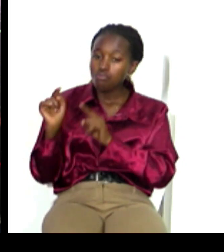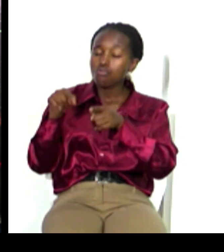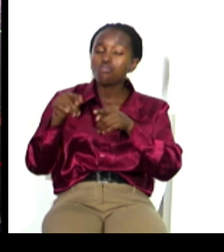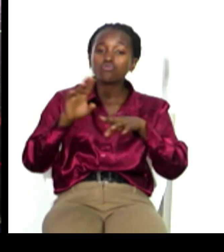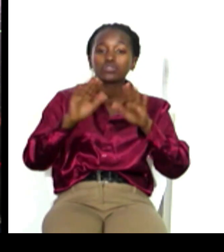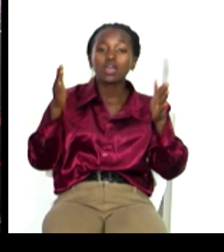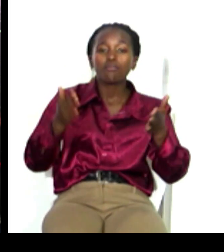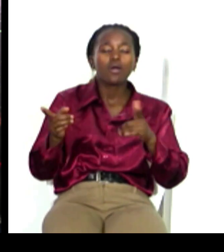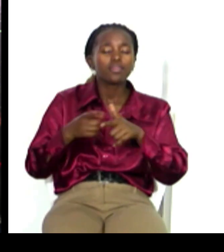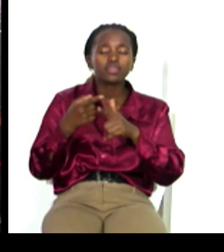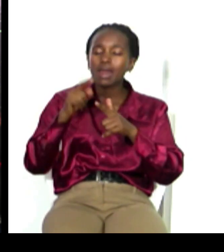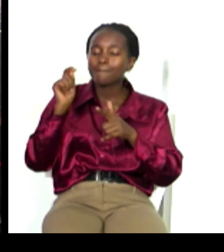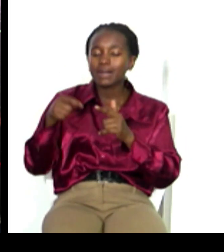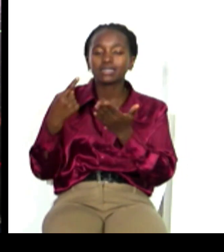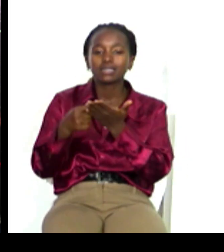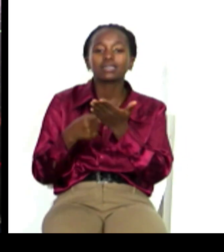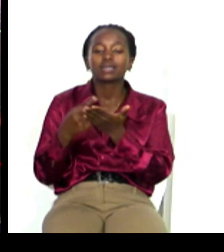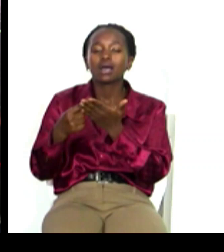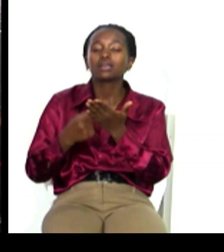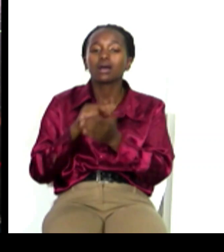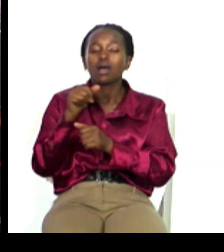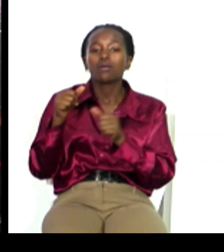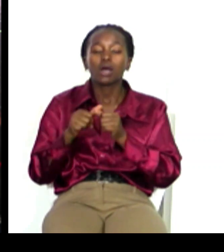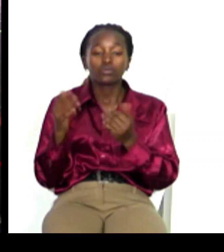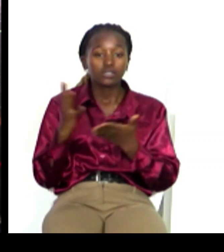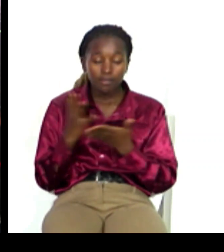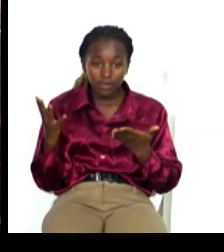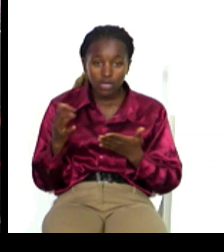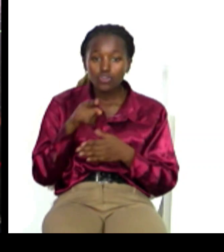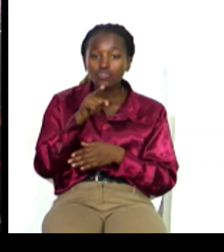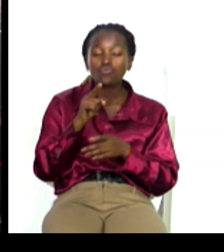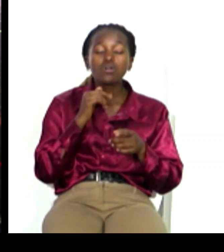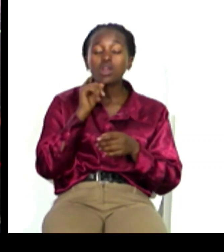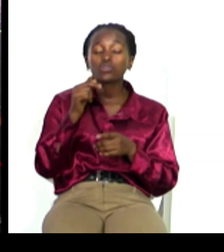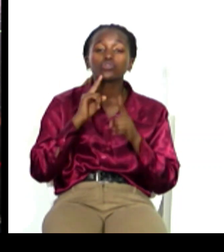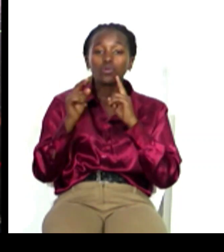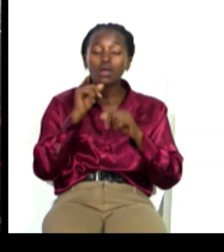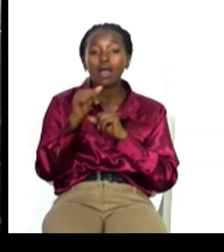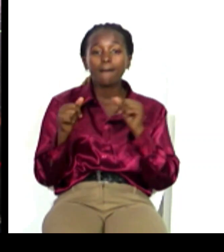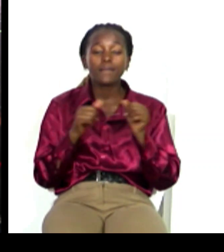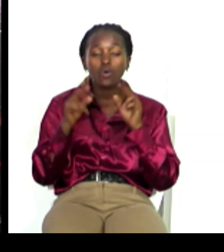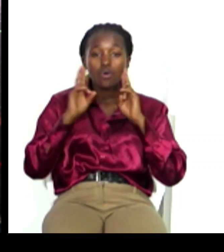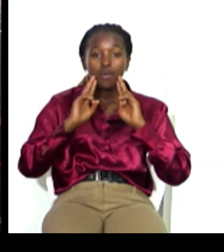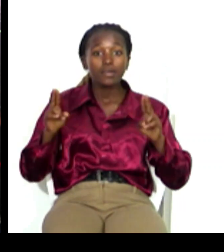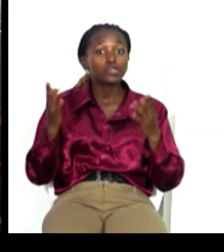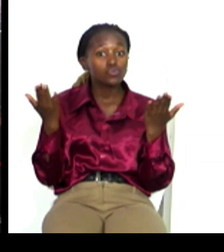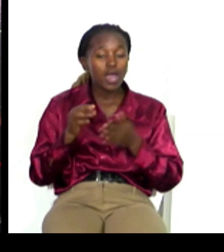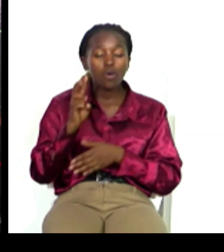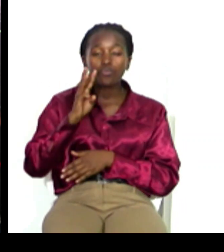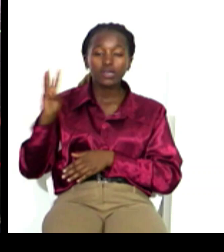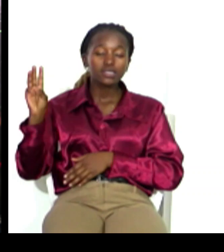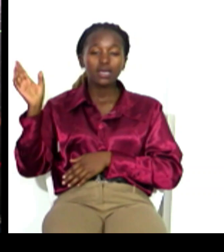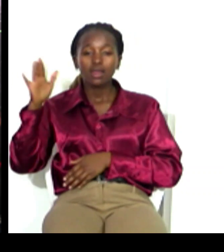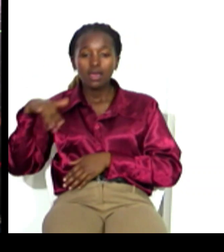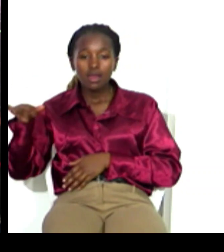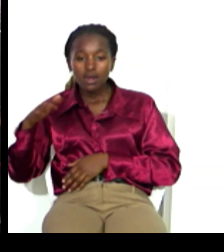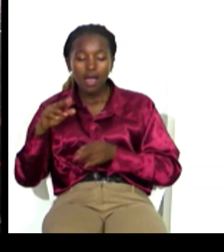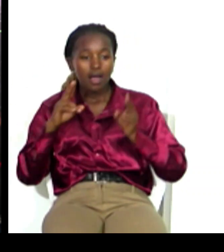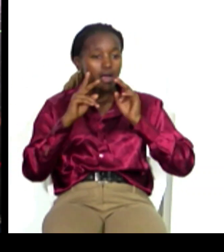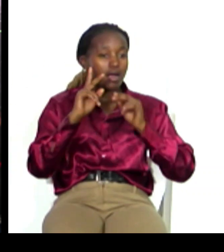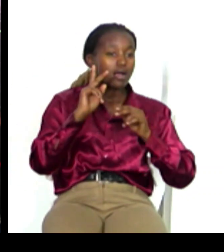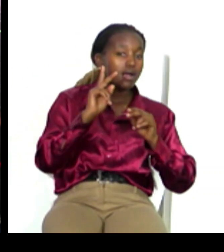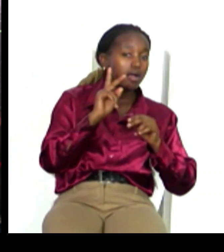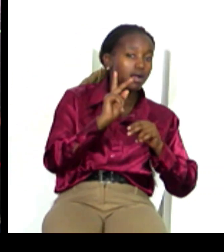nayo. Unaona? Hawezi niambia Jonah you want to bring peace in ati Western Kamba kama hujaweza kuleta peace